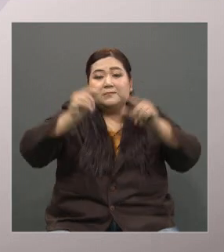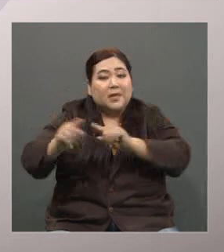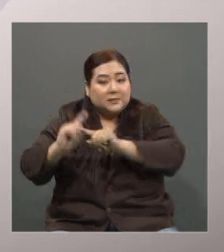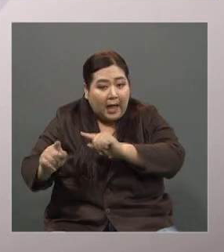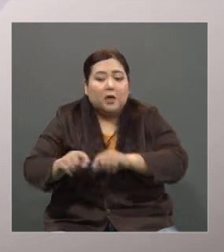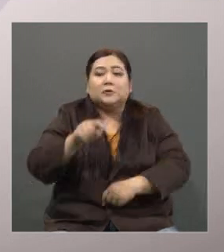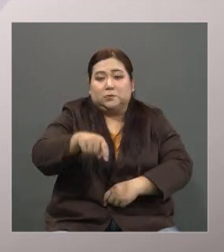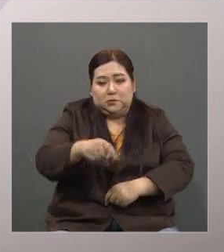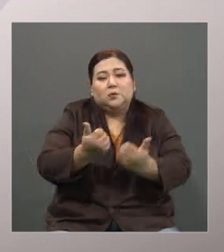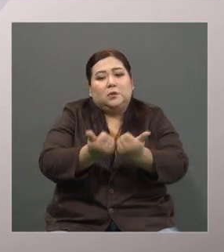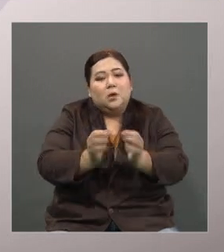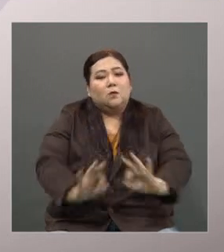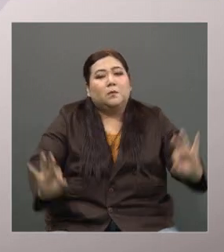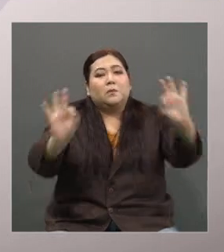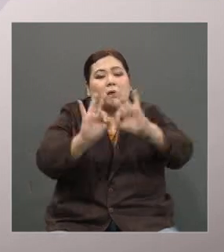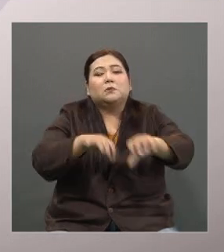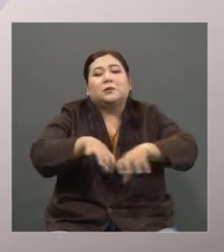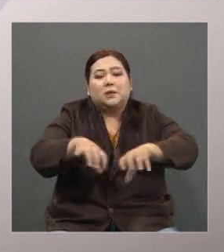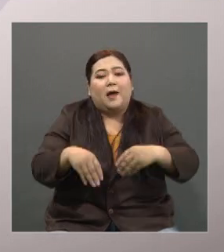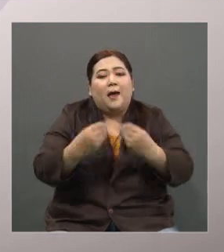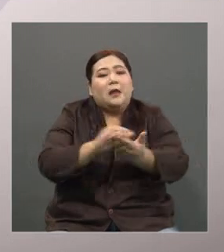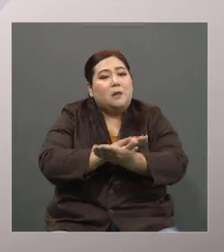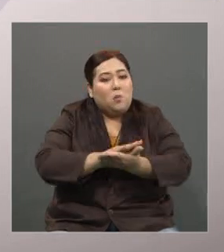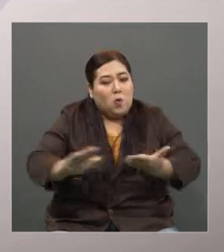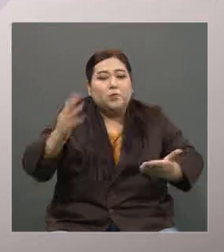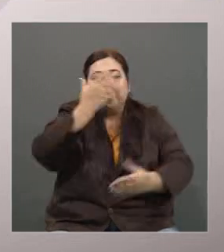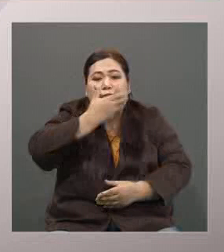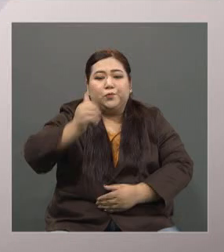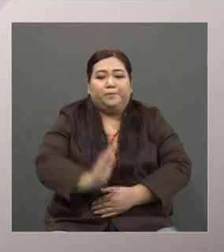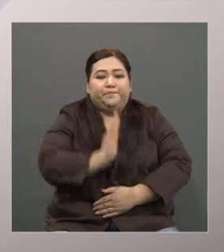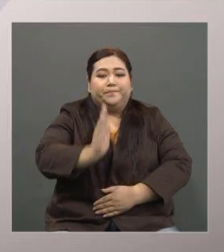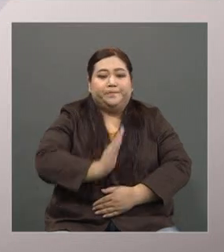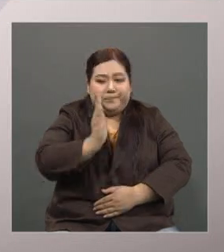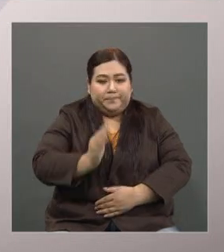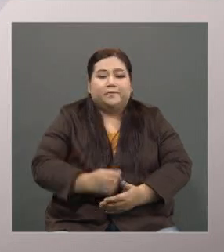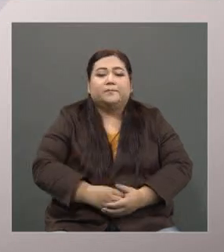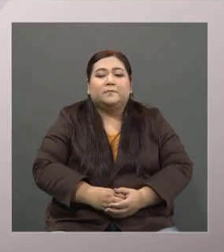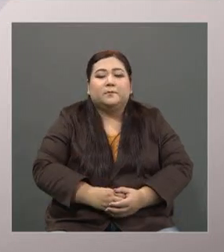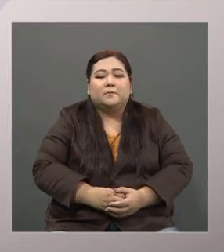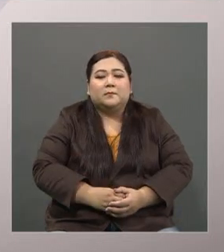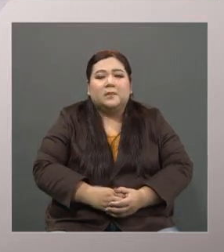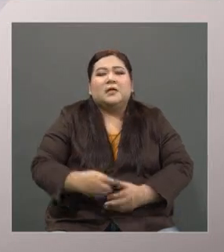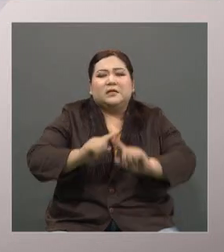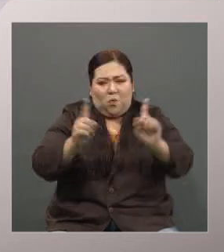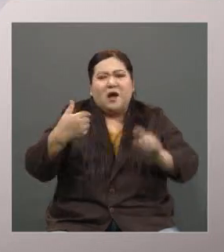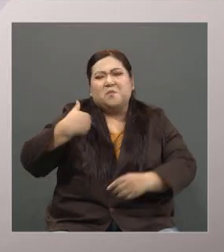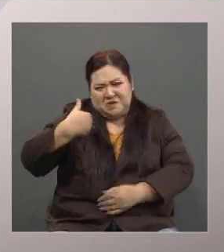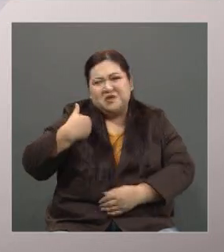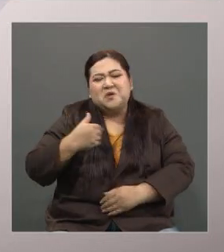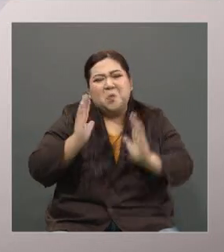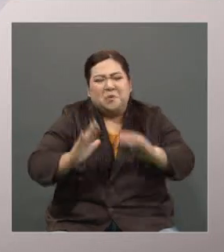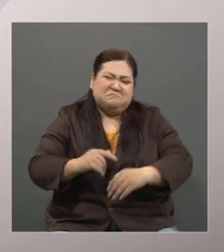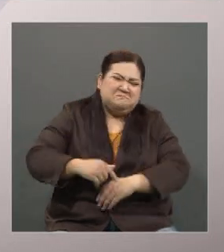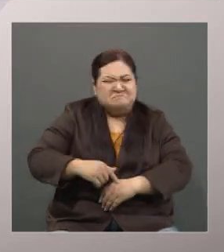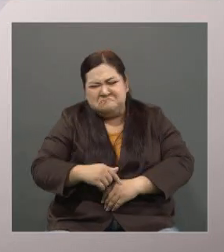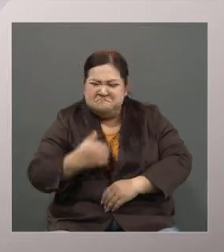แก่เวลาแล้ทจะตองมกปรับปุงเพื่อใหเกิคามเรียบร้อยแล้วก็คามสมเกีดด้วยแต่มันกมีประเด็นดามาเกิดขึนจนได้ทำร